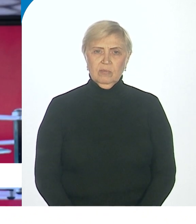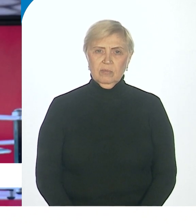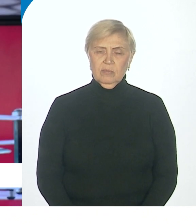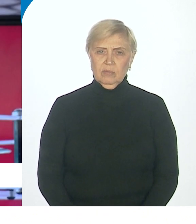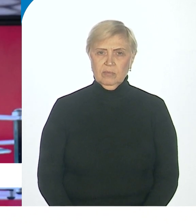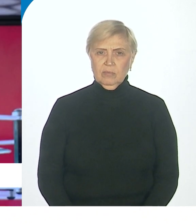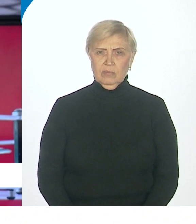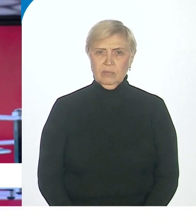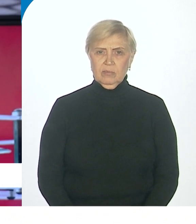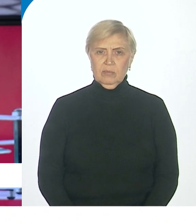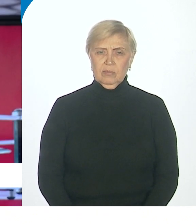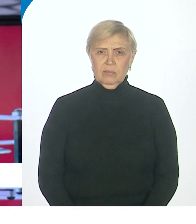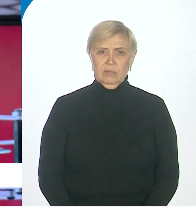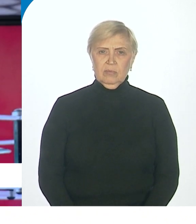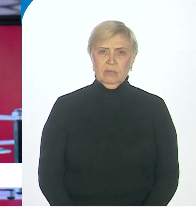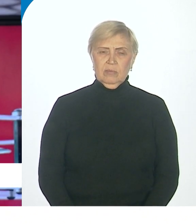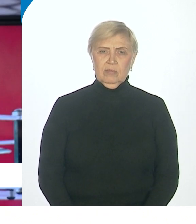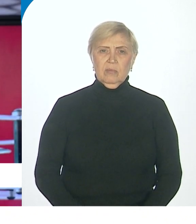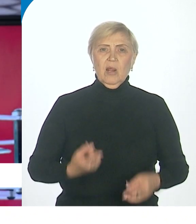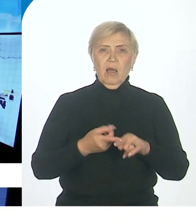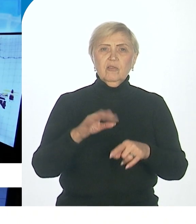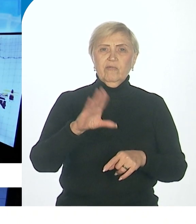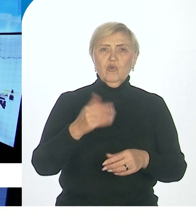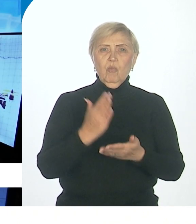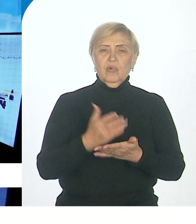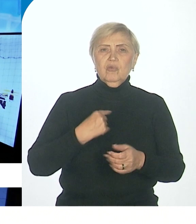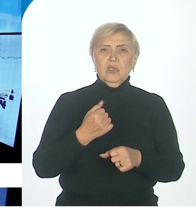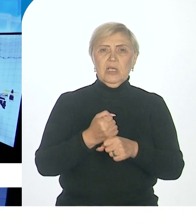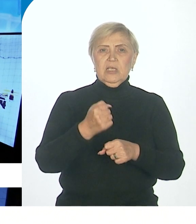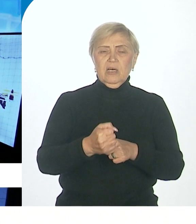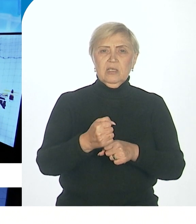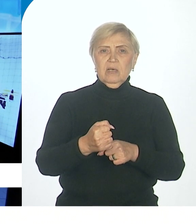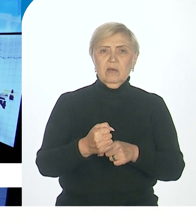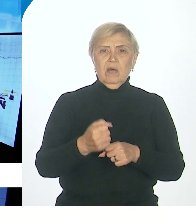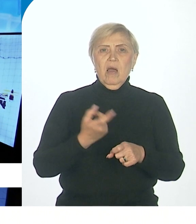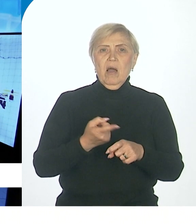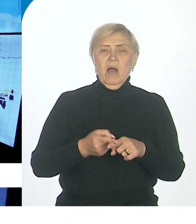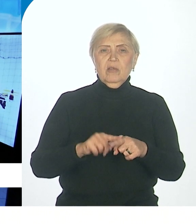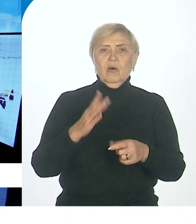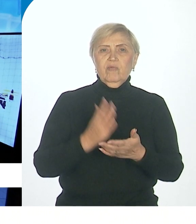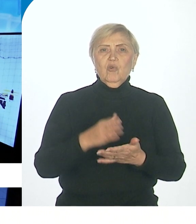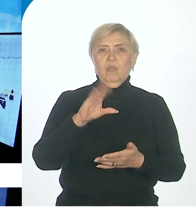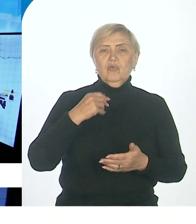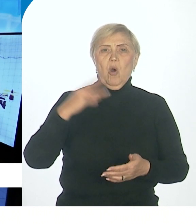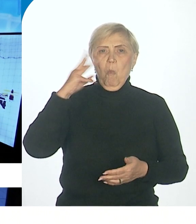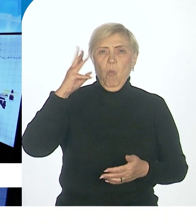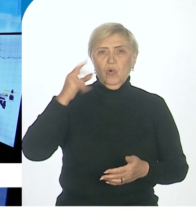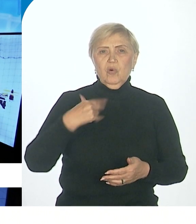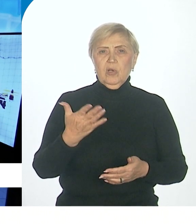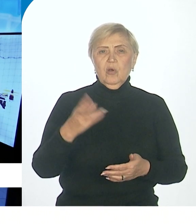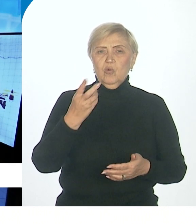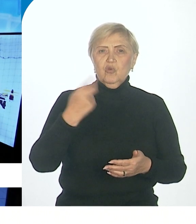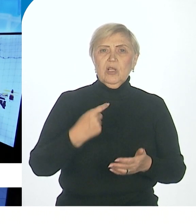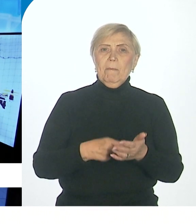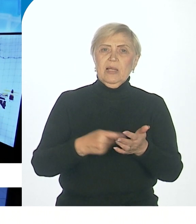прикладная, как бы, функция такая. Да. Ну, это все будет достигаться за счет того, что это будет все модульно. Нам нужно, допустим,